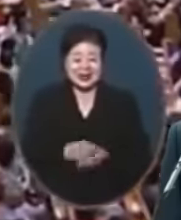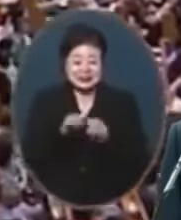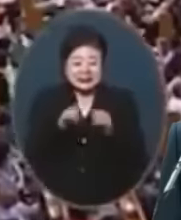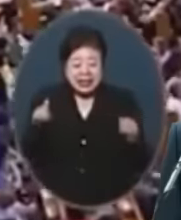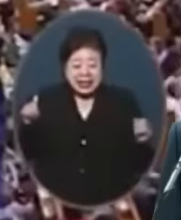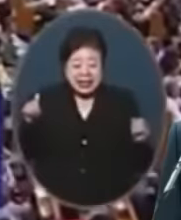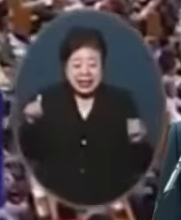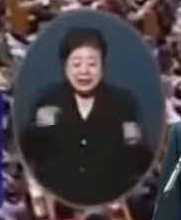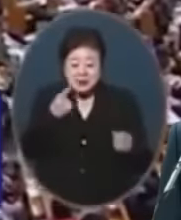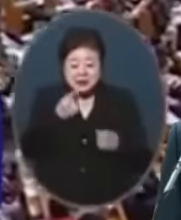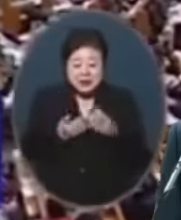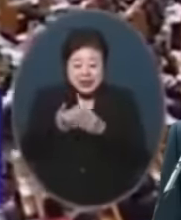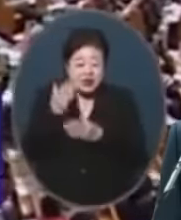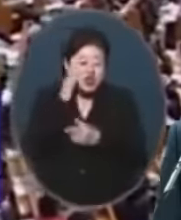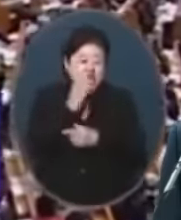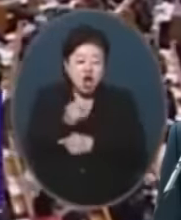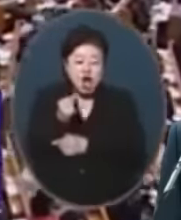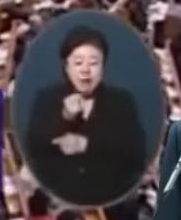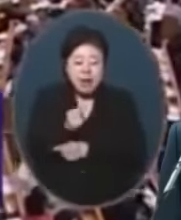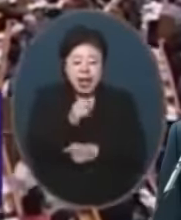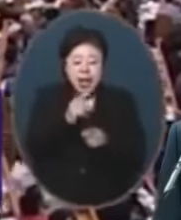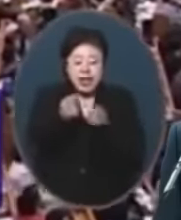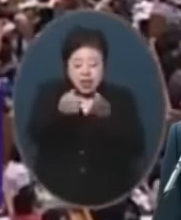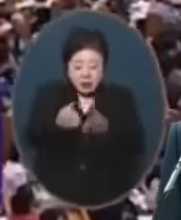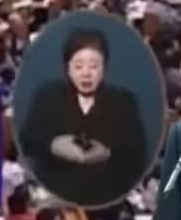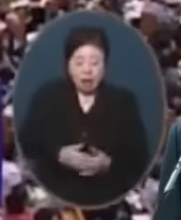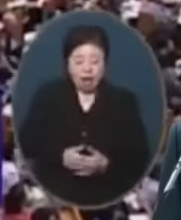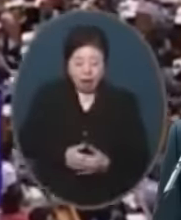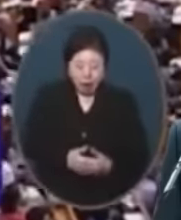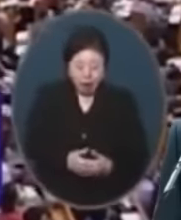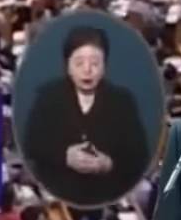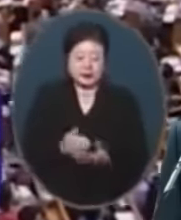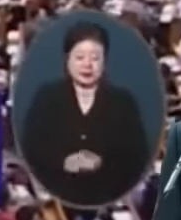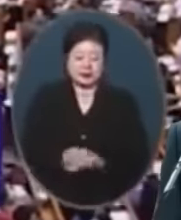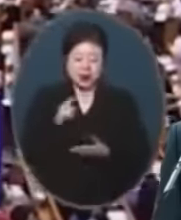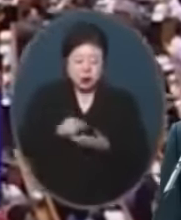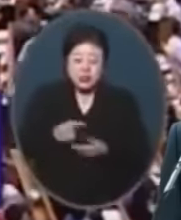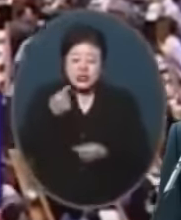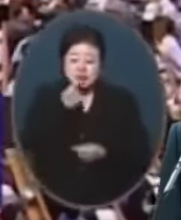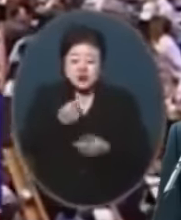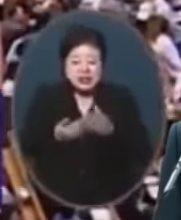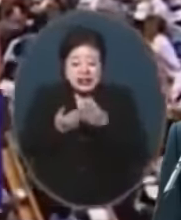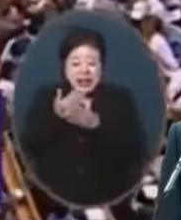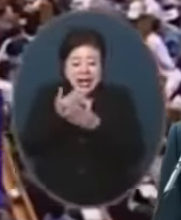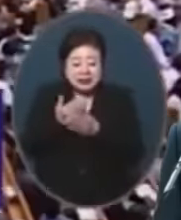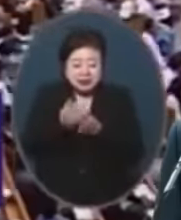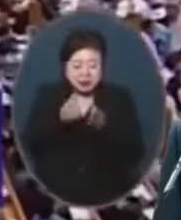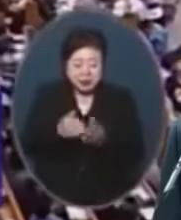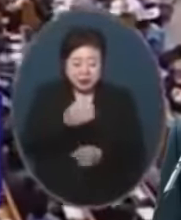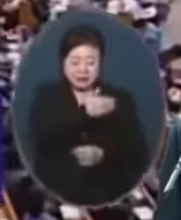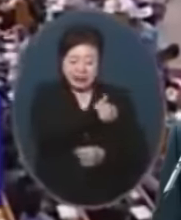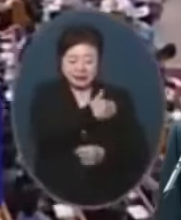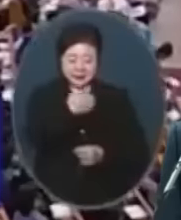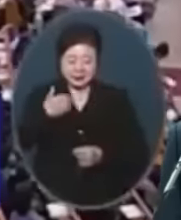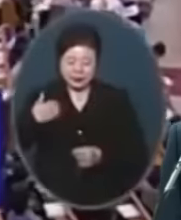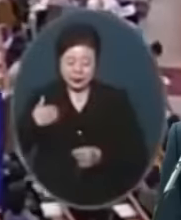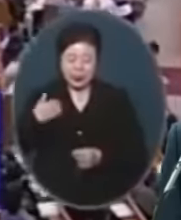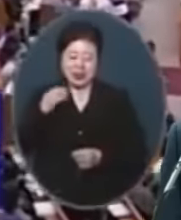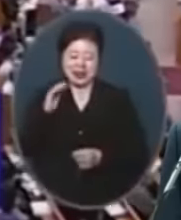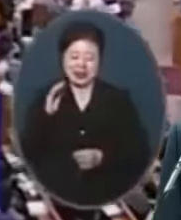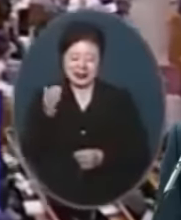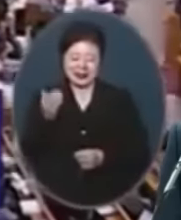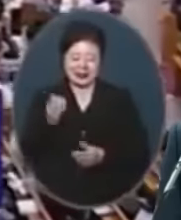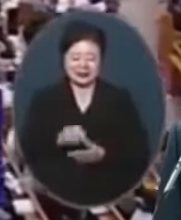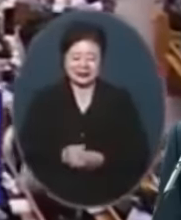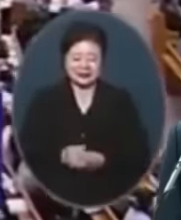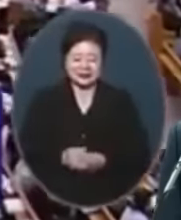사람은 입에서 나오는 열매로 말미암아 배부르게 되나니 곧 그 입술에서 나는 것으로 말미암아 만족하게